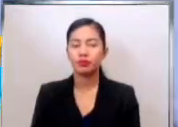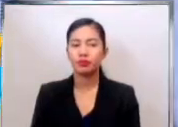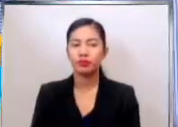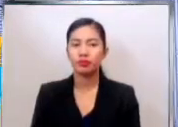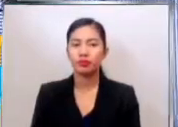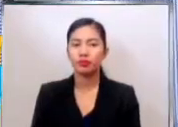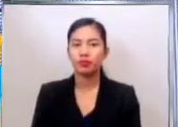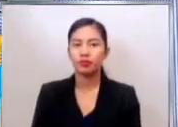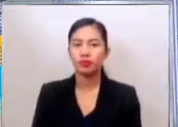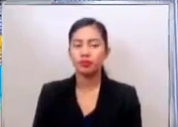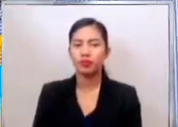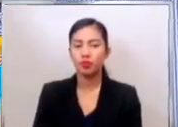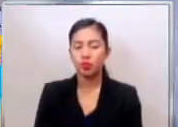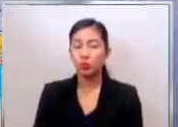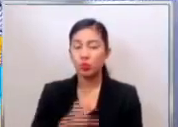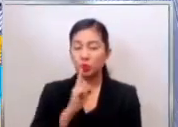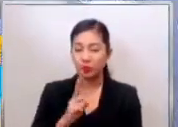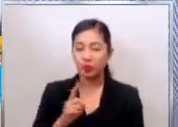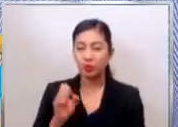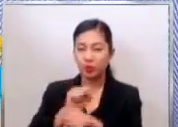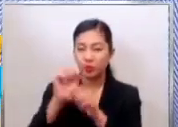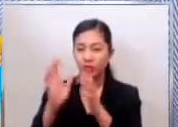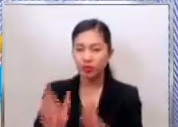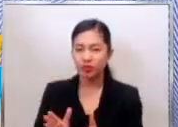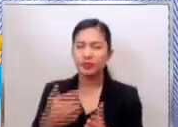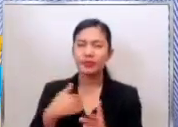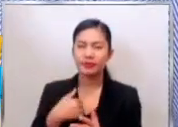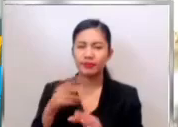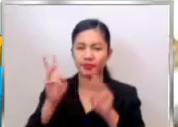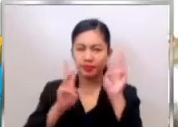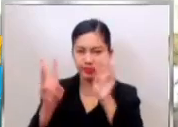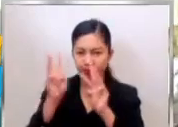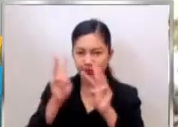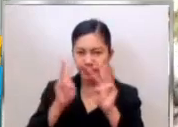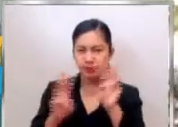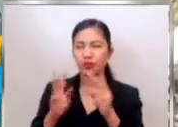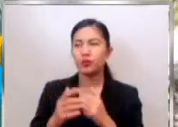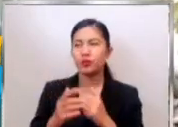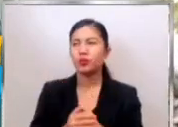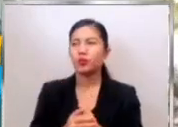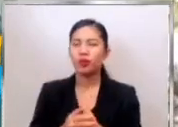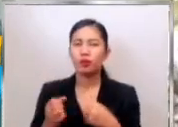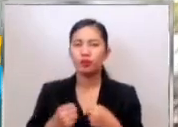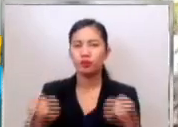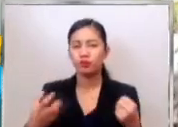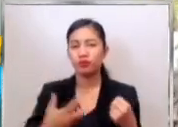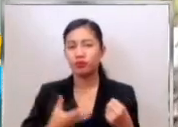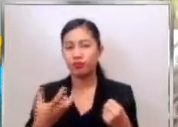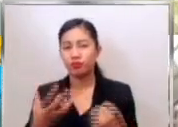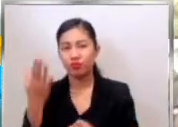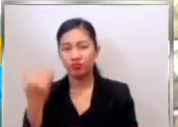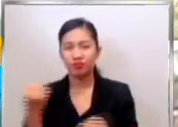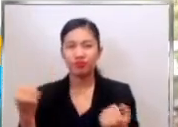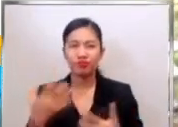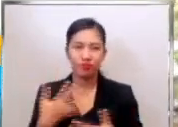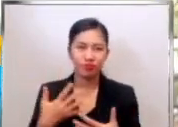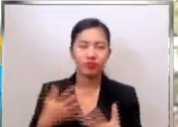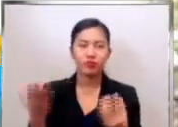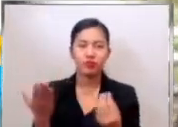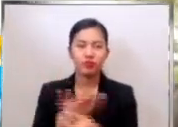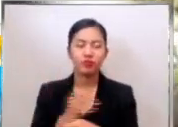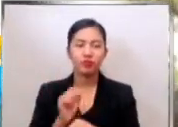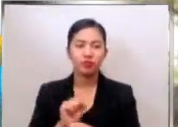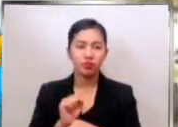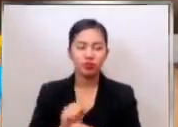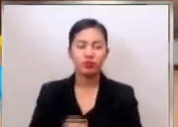labis yung pangamba ng mga manggagawa na lumantad at magreklamo dahil natatakot talaga silang mawalan ng trabaho. Mm-hmm.